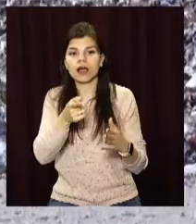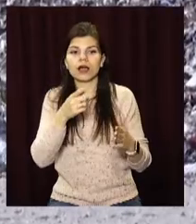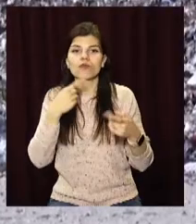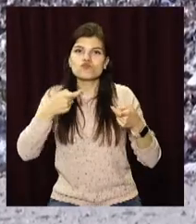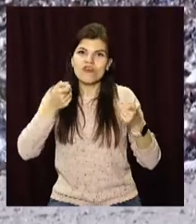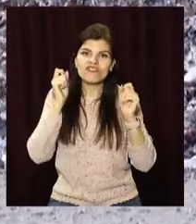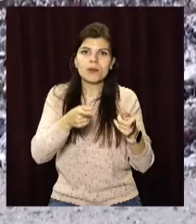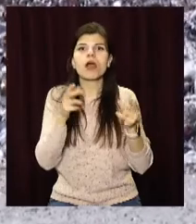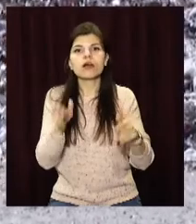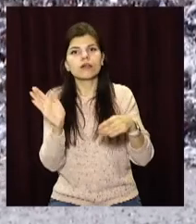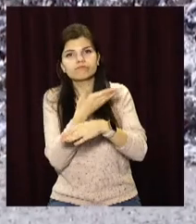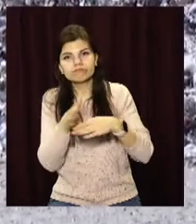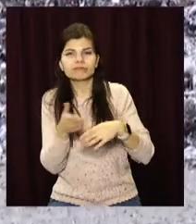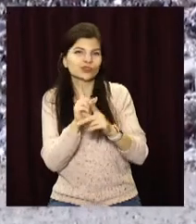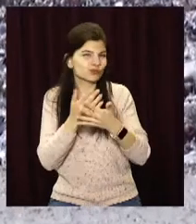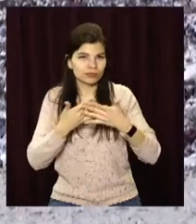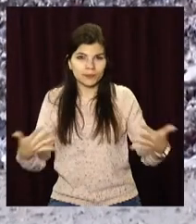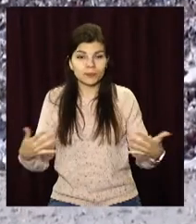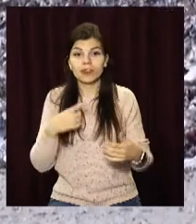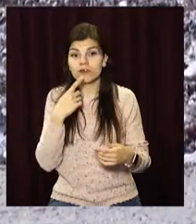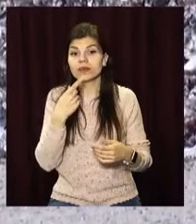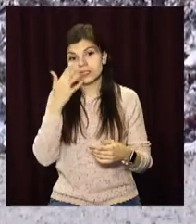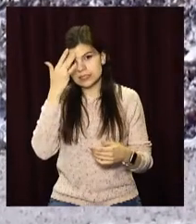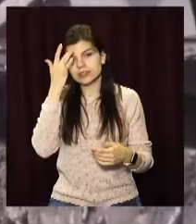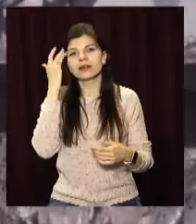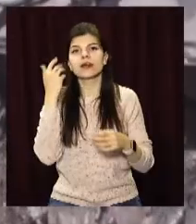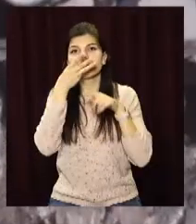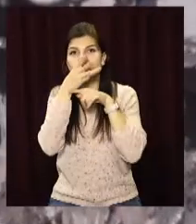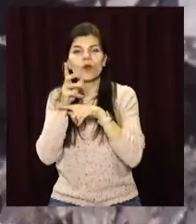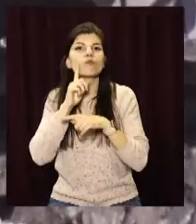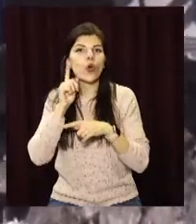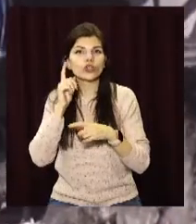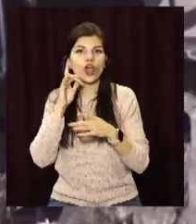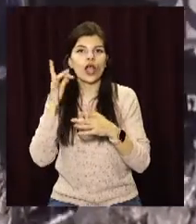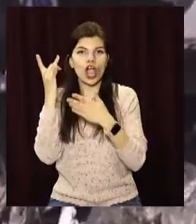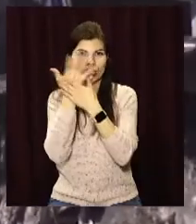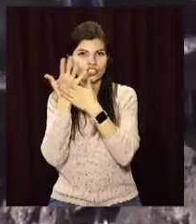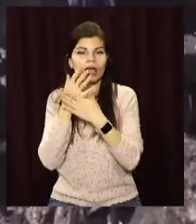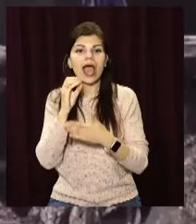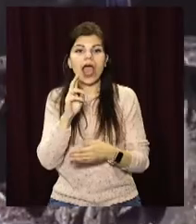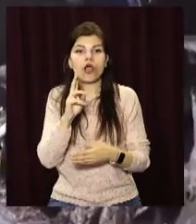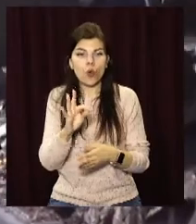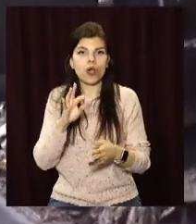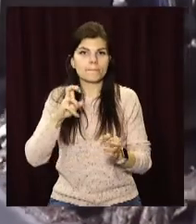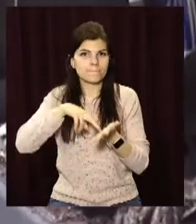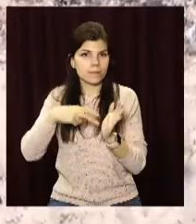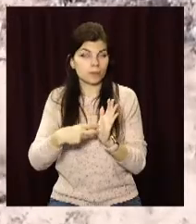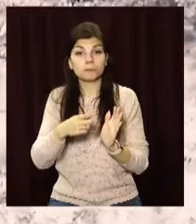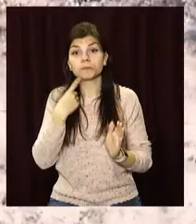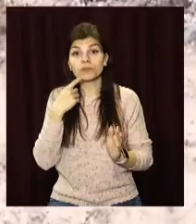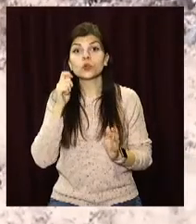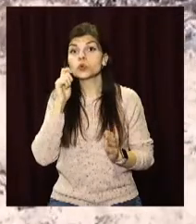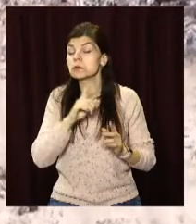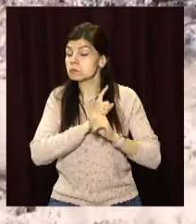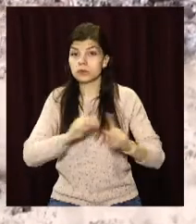та тематичний кінофестиваль. На фесті презентують фільми молодих режисерів на екотематику. Також проведуть унікальний в